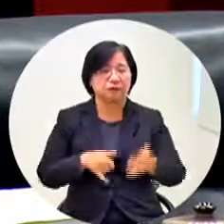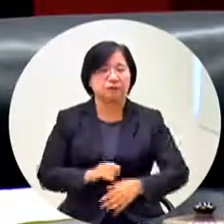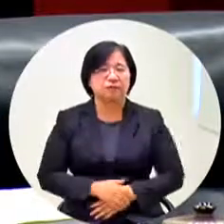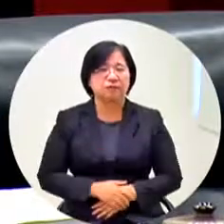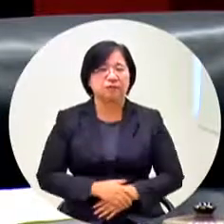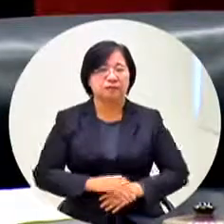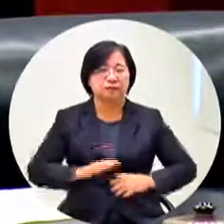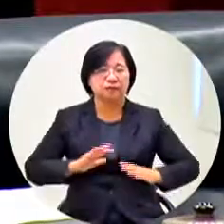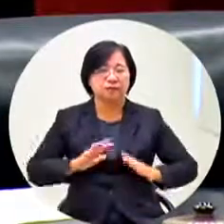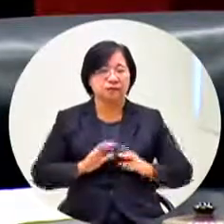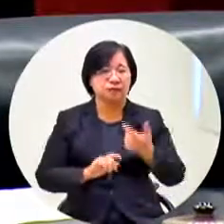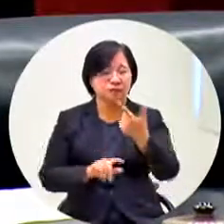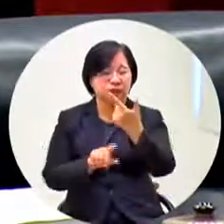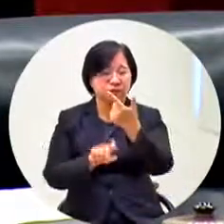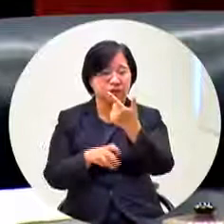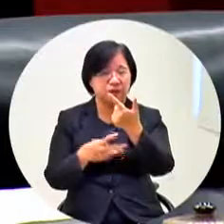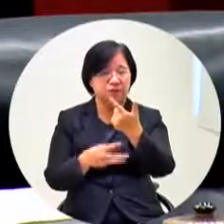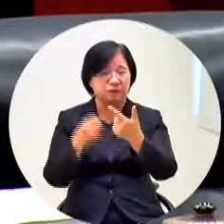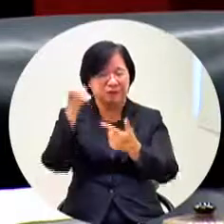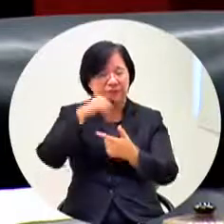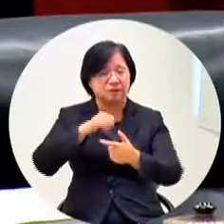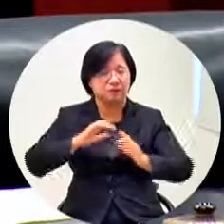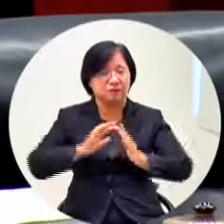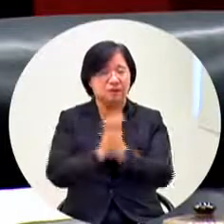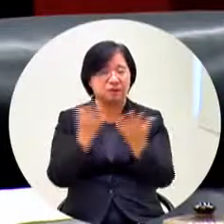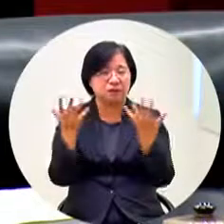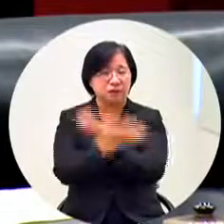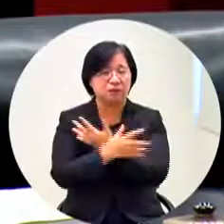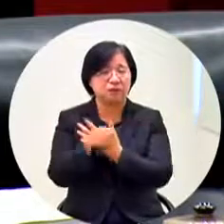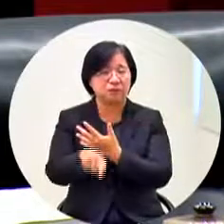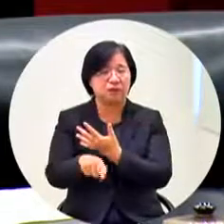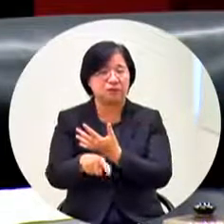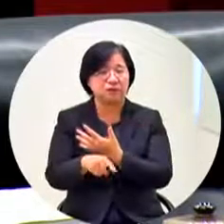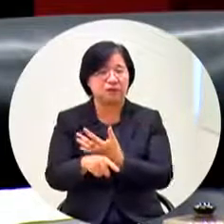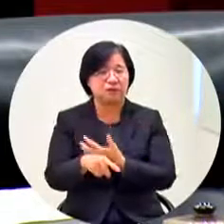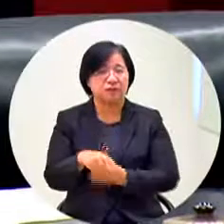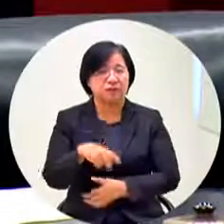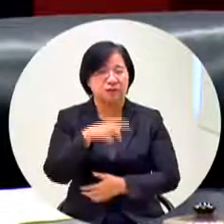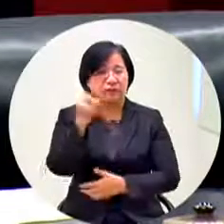膏。来，我请问一下，这个是什么时候换的彩带膏？